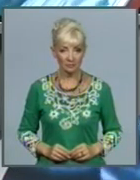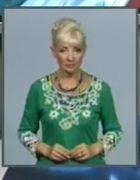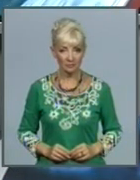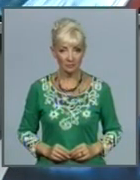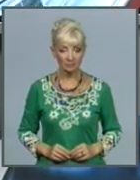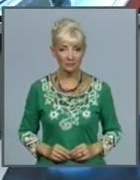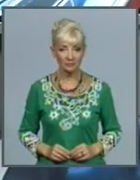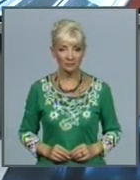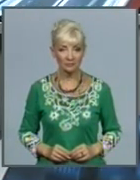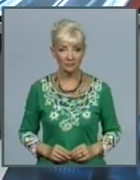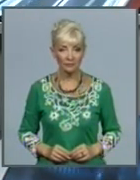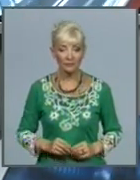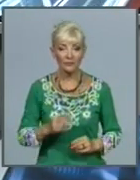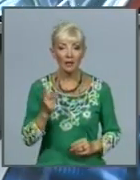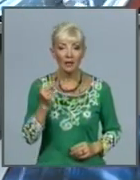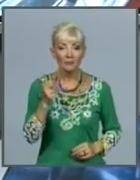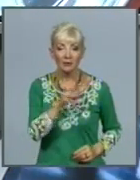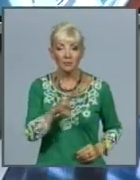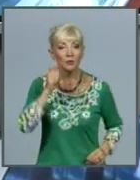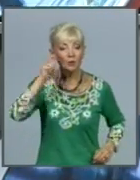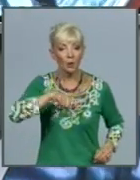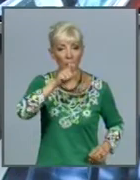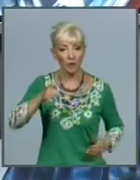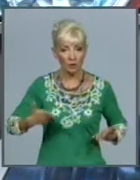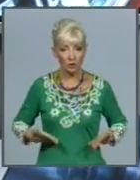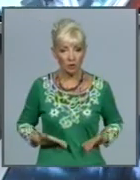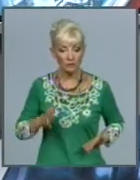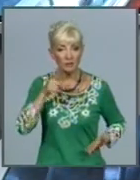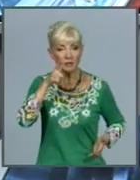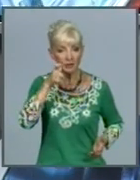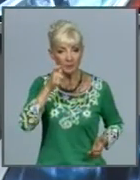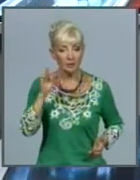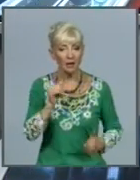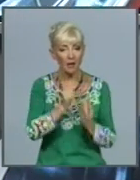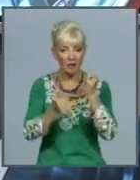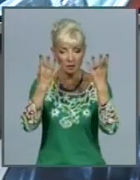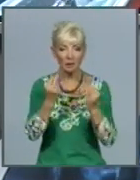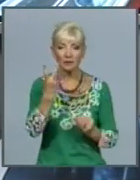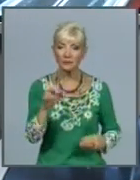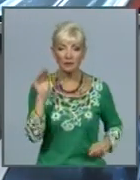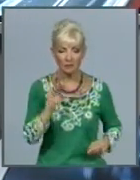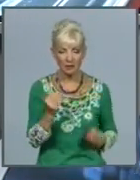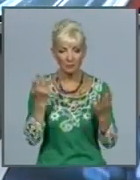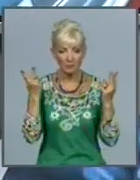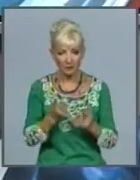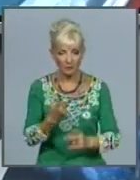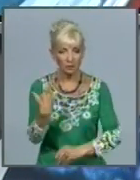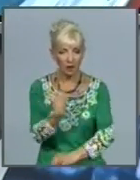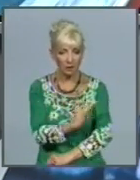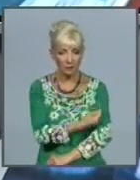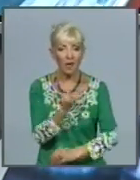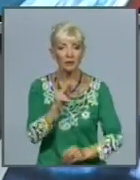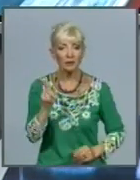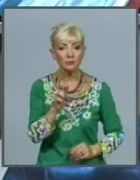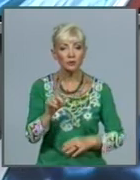Майже 1,5 мільйона українців живуть із цукровим діабетом. І щоденно 200 тисяч потребують інсулін. Для того, щоб хворі мали доступ